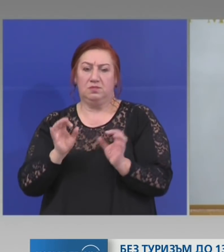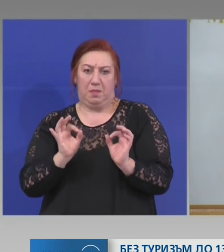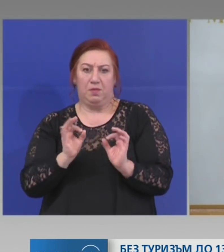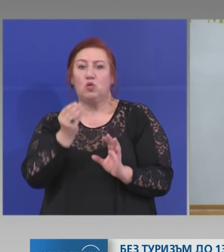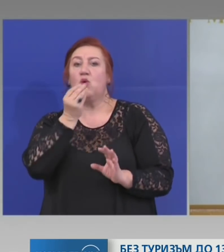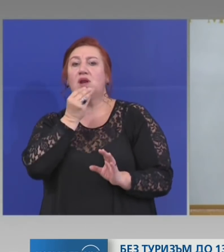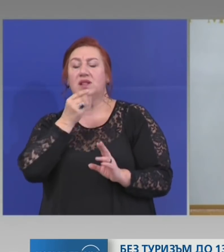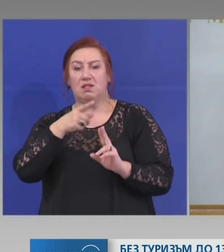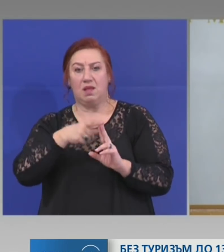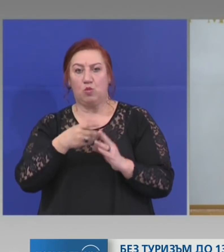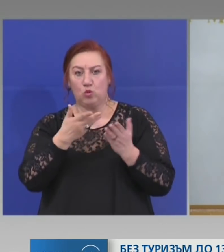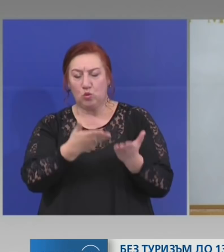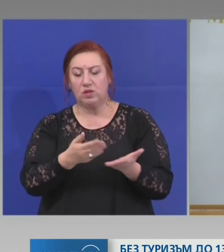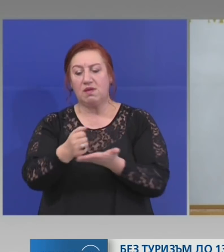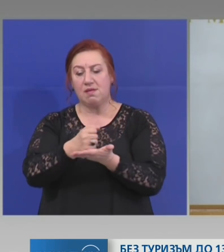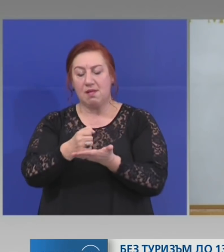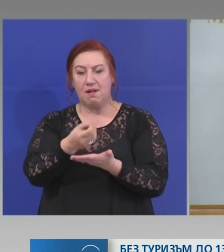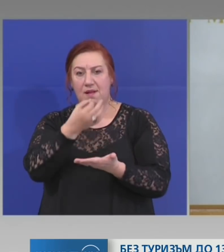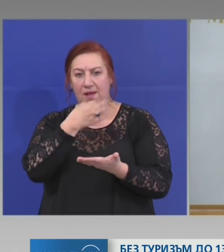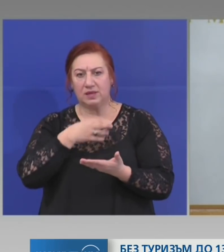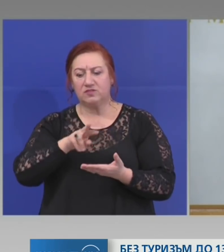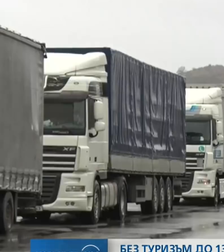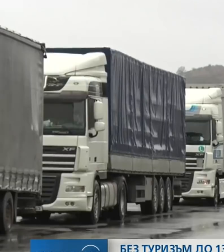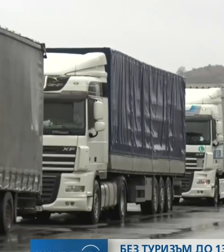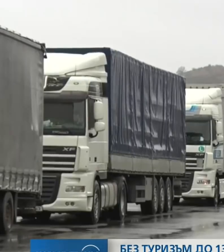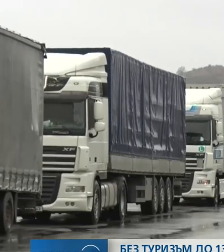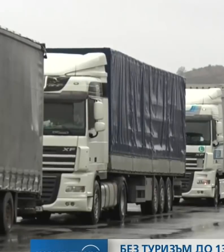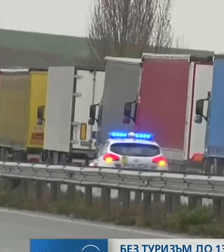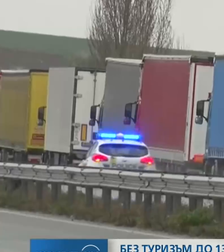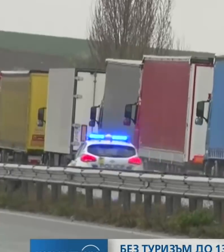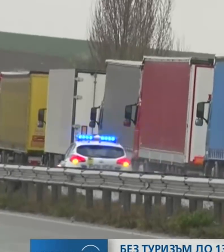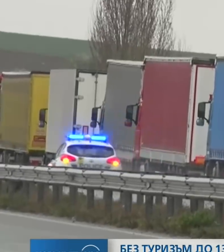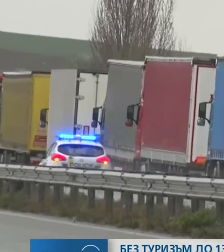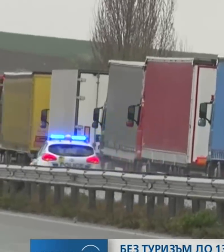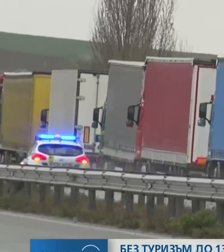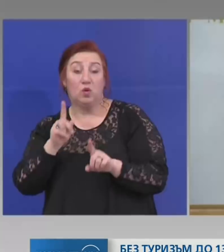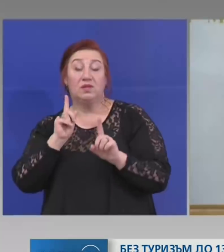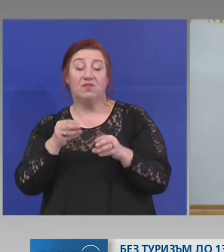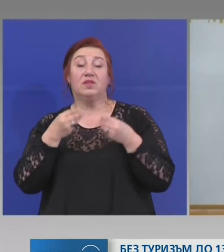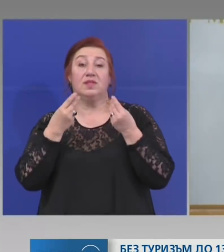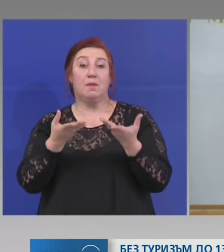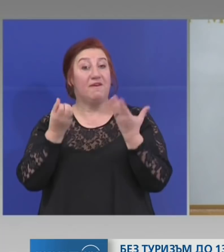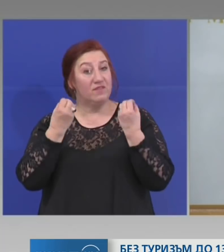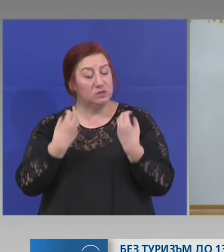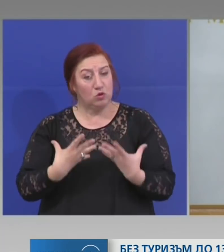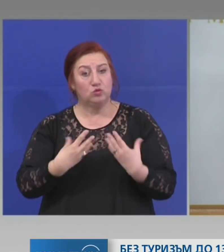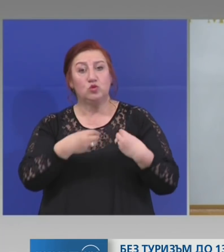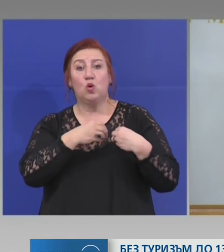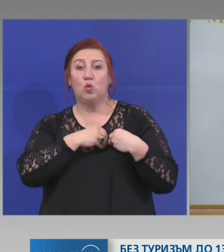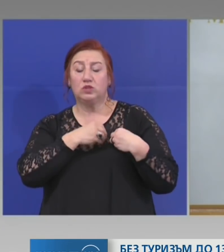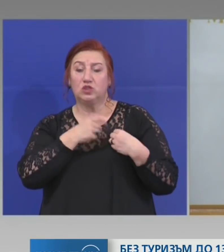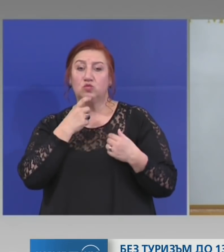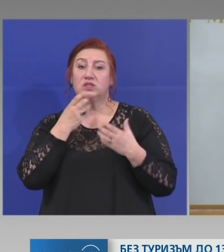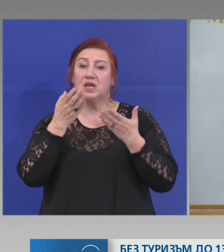като лекарства и като други неща, компоненти за производство, трябва да осигурим възможността, усещането за това,